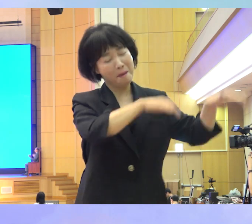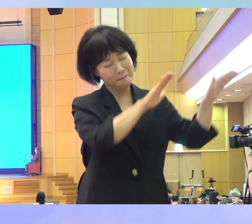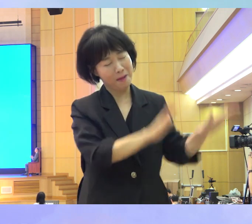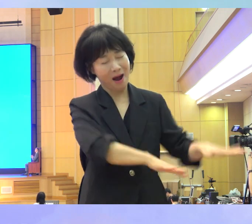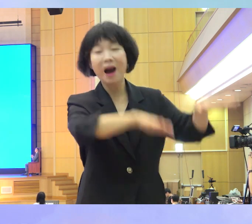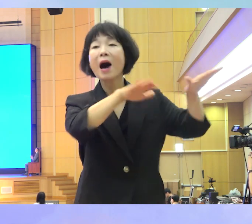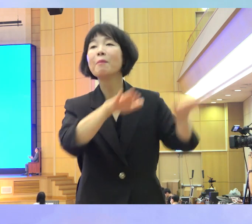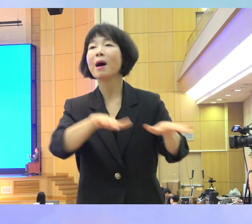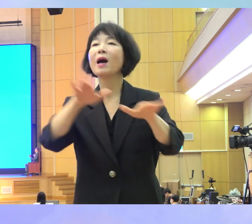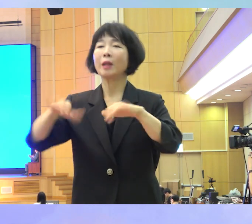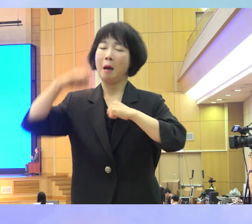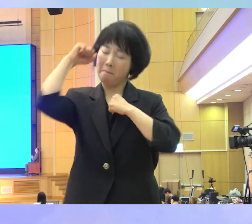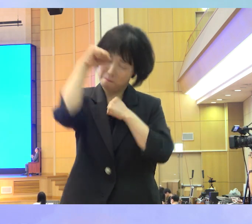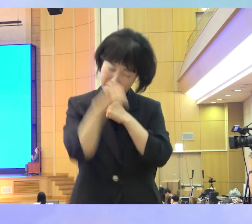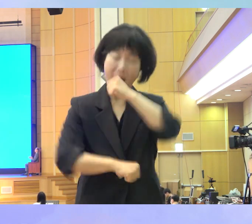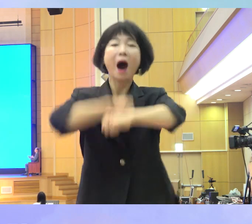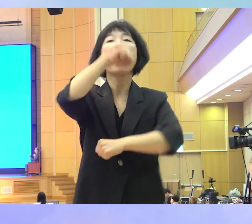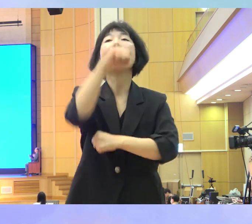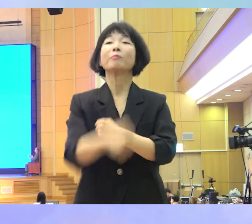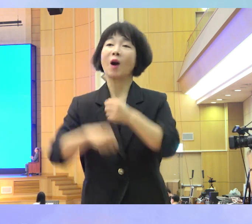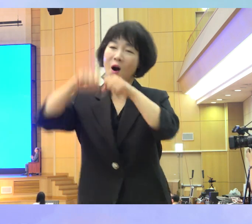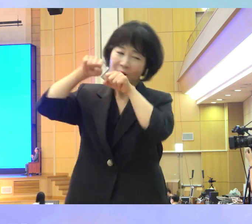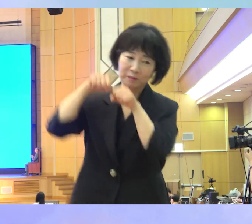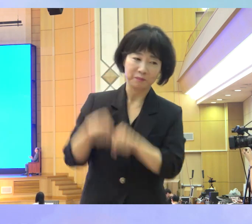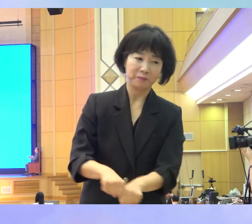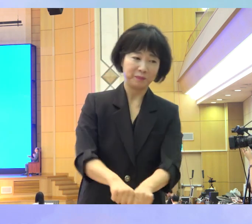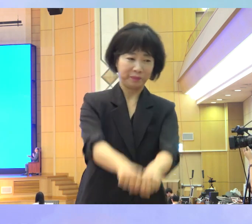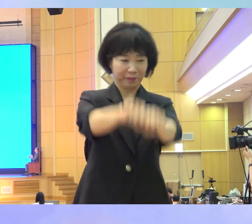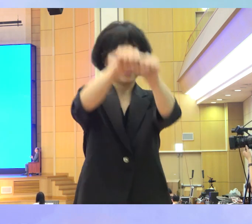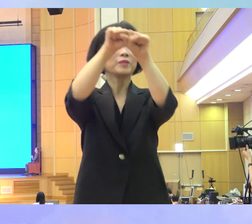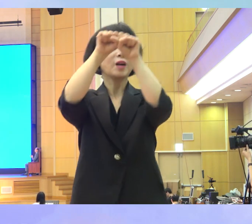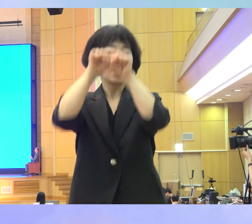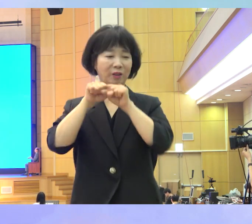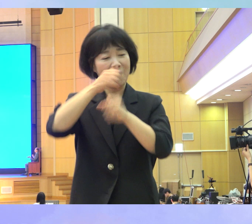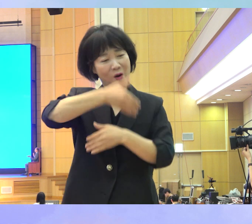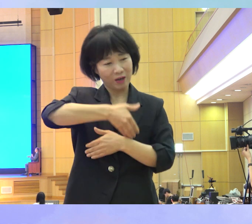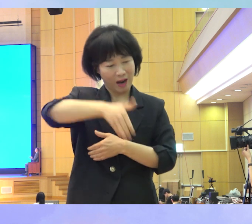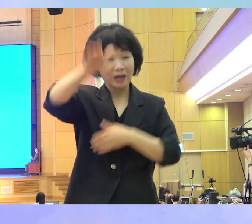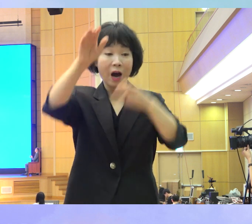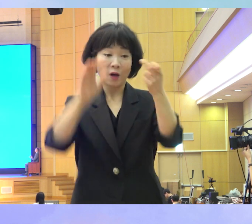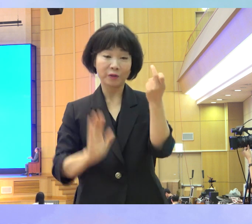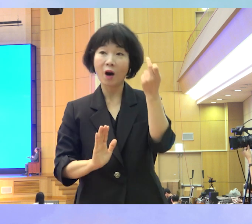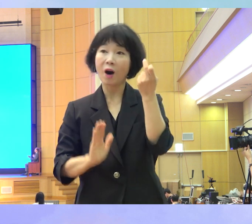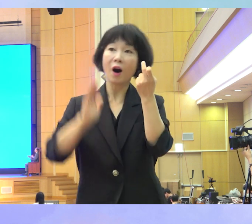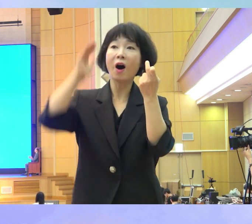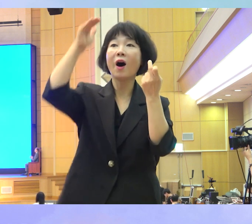바다로 내 맘껏 찬양합니다. 언덕을 떠나서